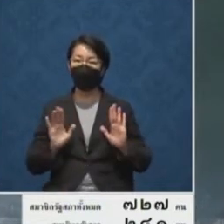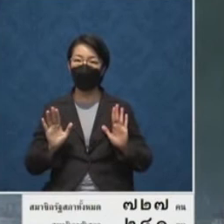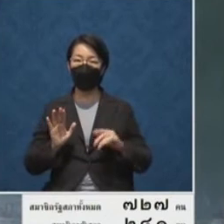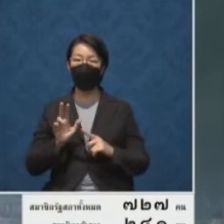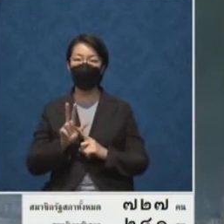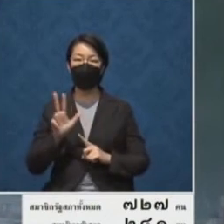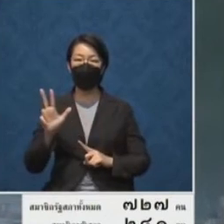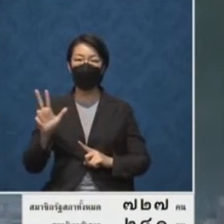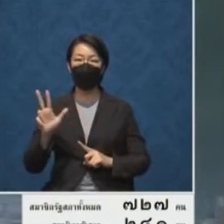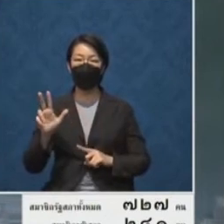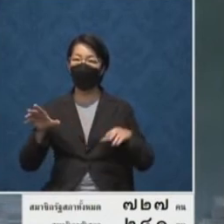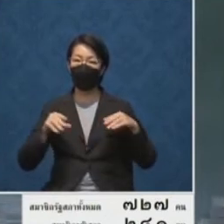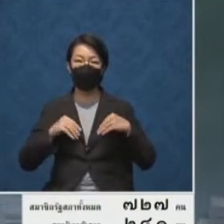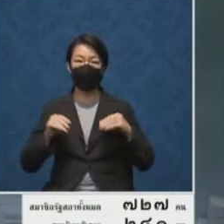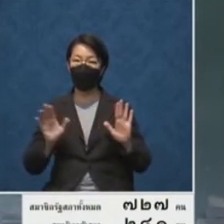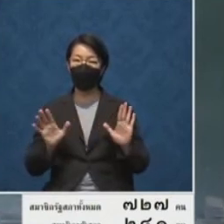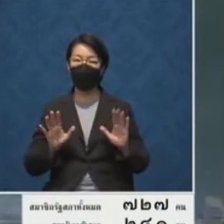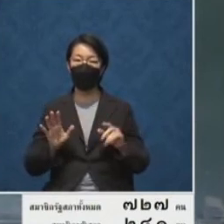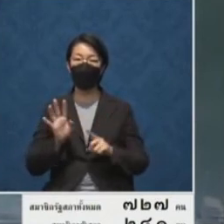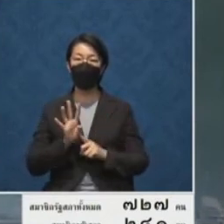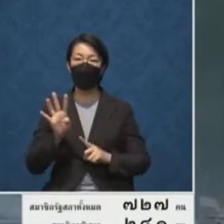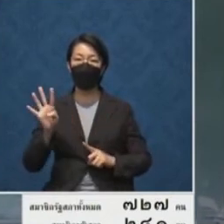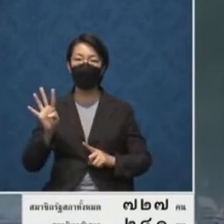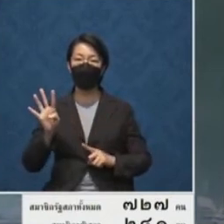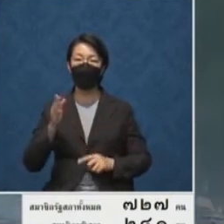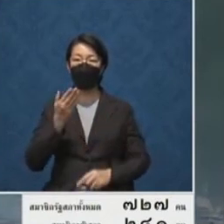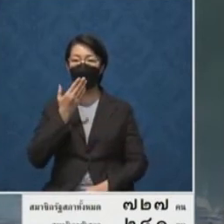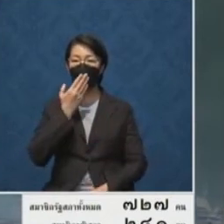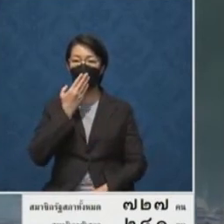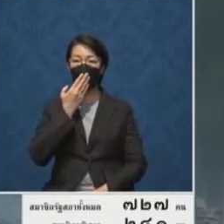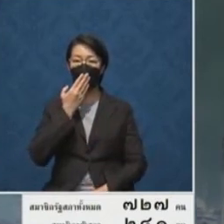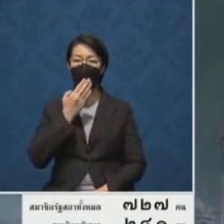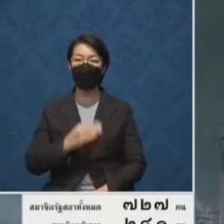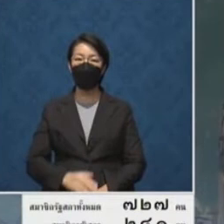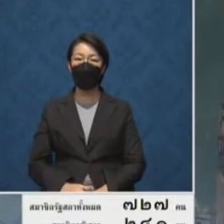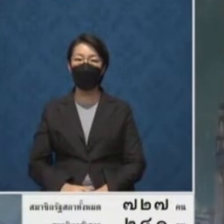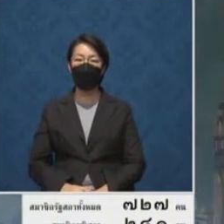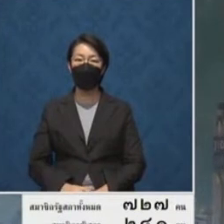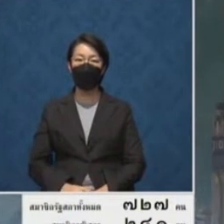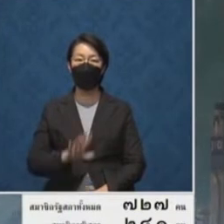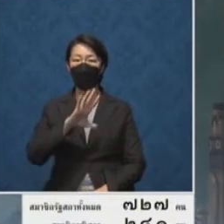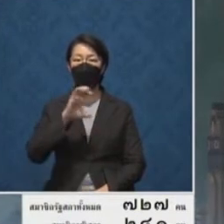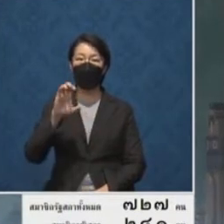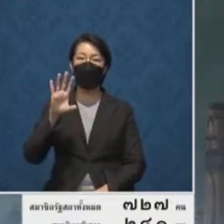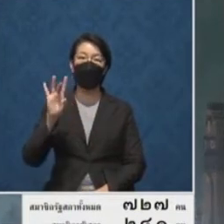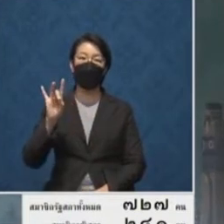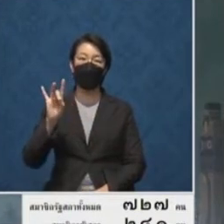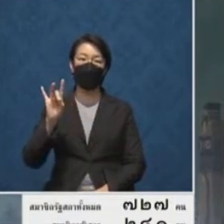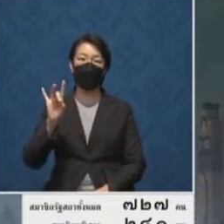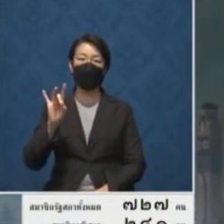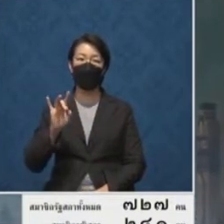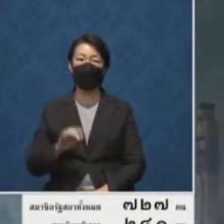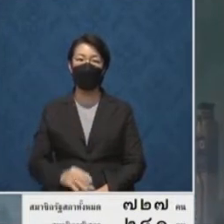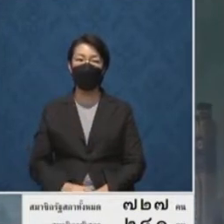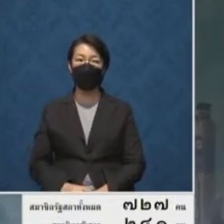ลักการ3ไม่รับหลักการ4งดออกเสียง 508นาย